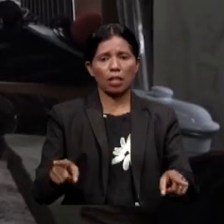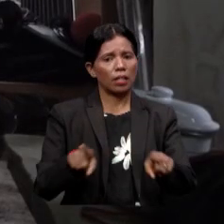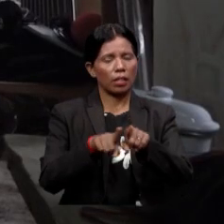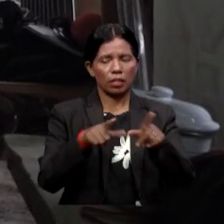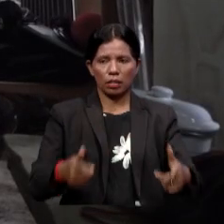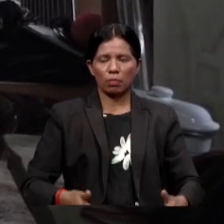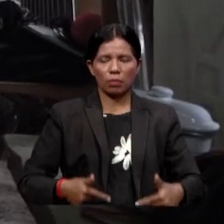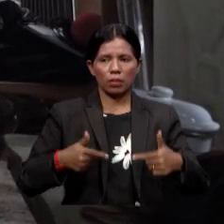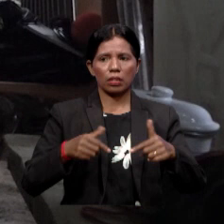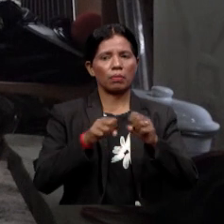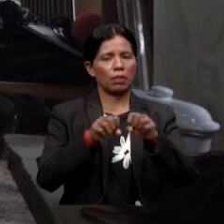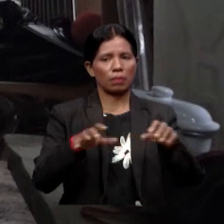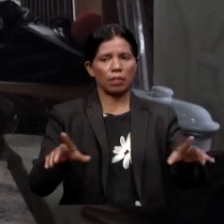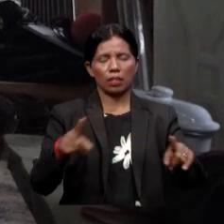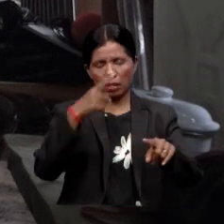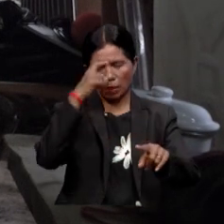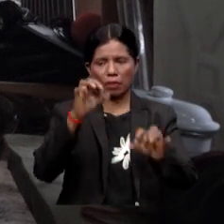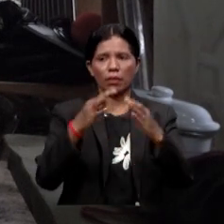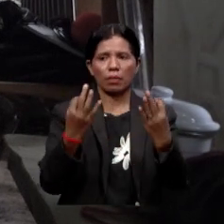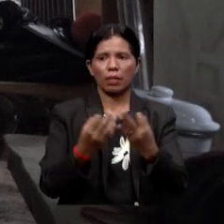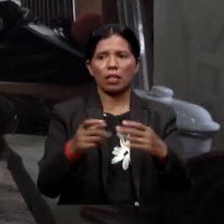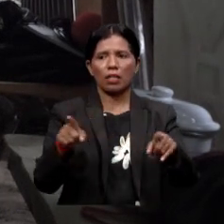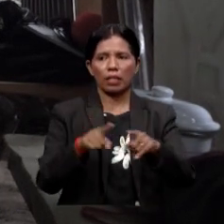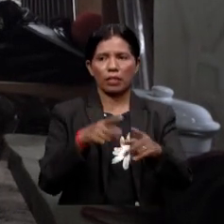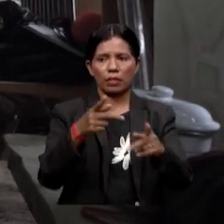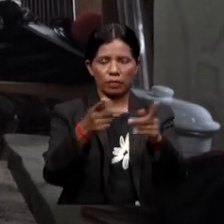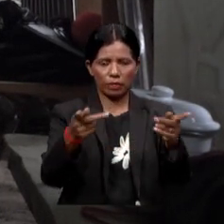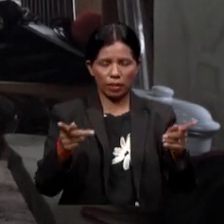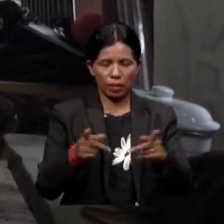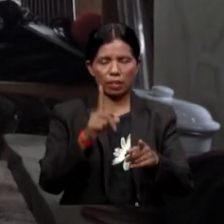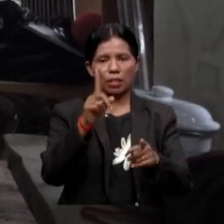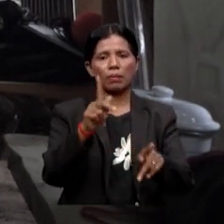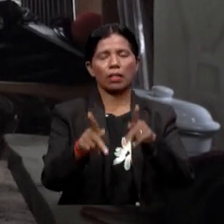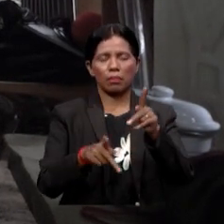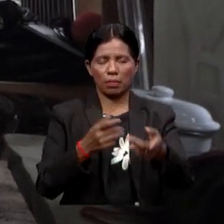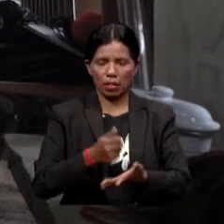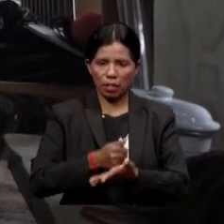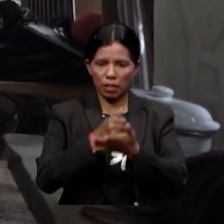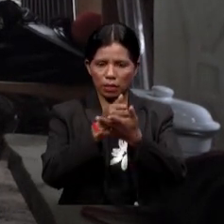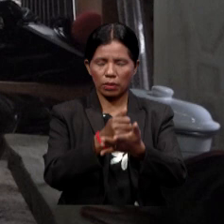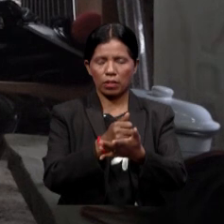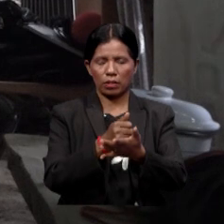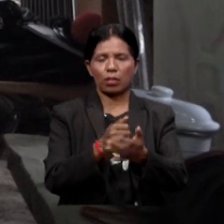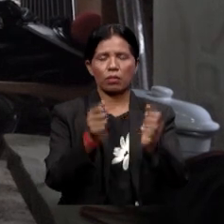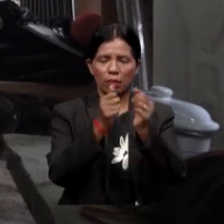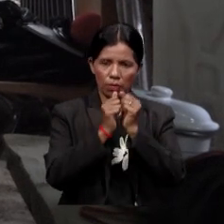tamba família hanesan fatin ida atu ema bele sadere amba atu hamaluk no